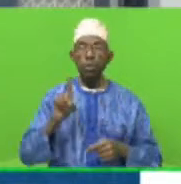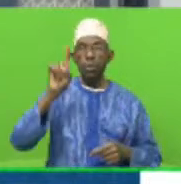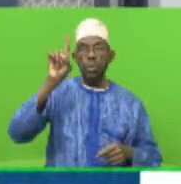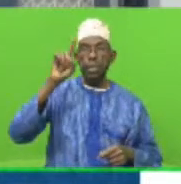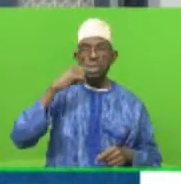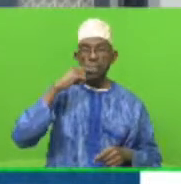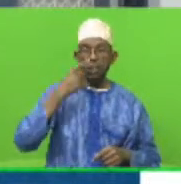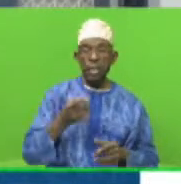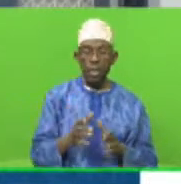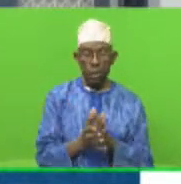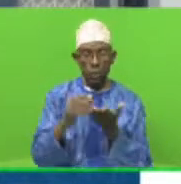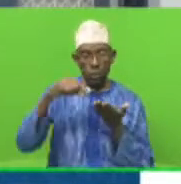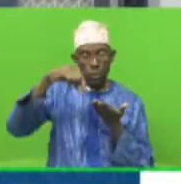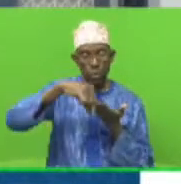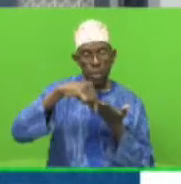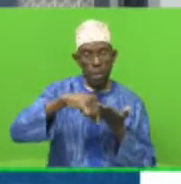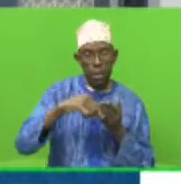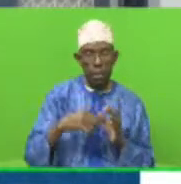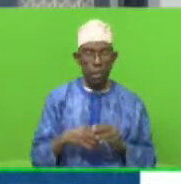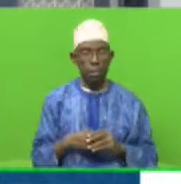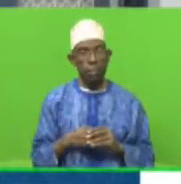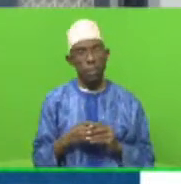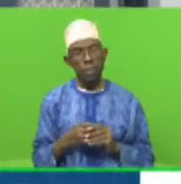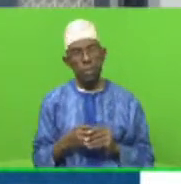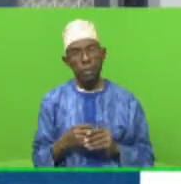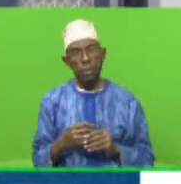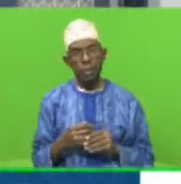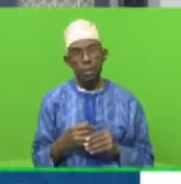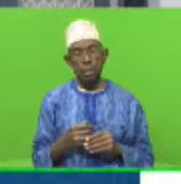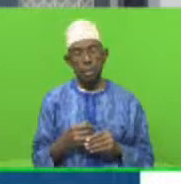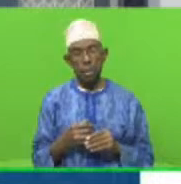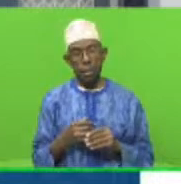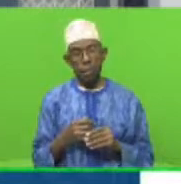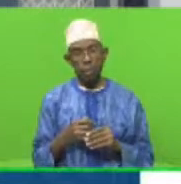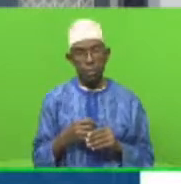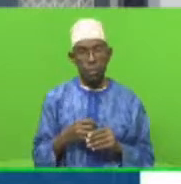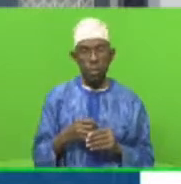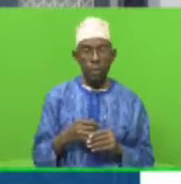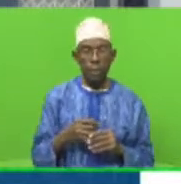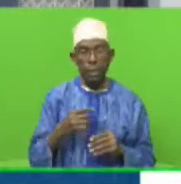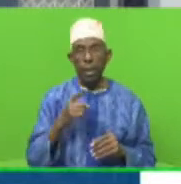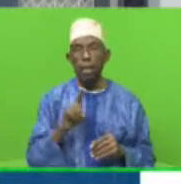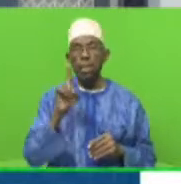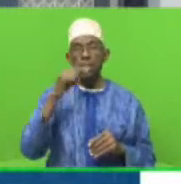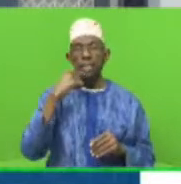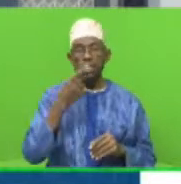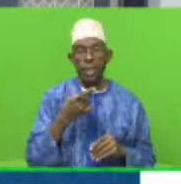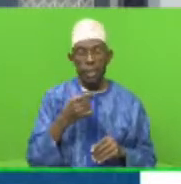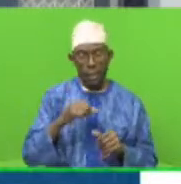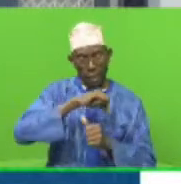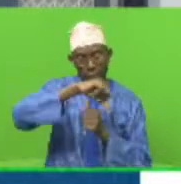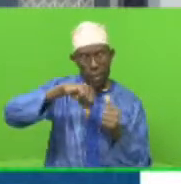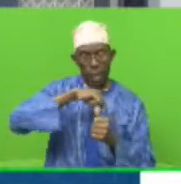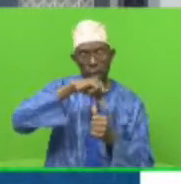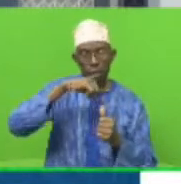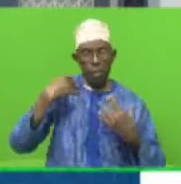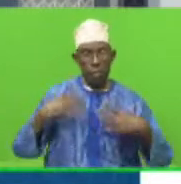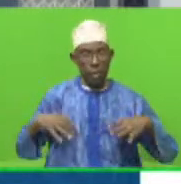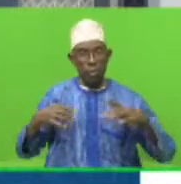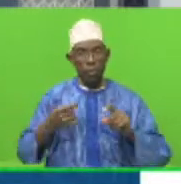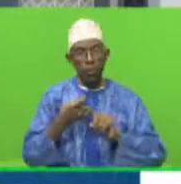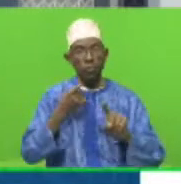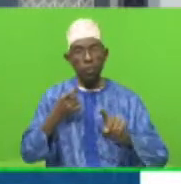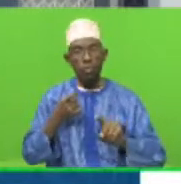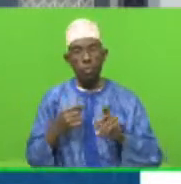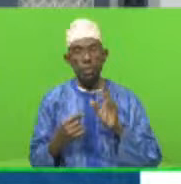wa ta'ala says in the Quran, سَأَسْرِفُ عَنْ آيَاتِ. Allah subhanahu wa ta'ala will turn people away from